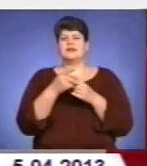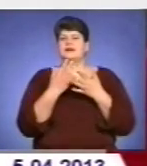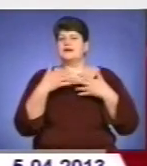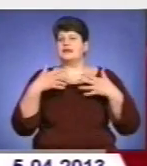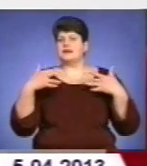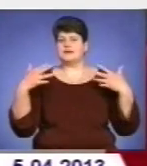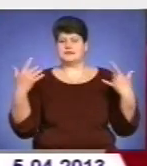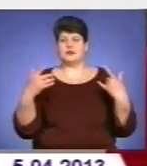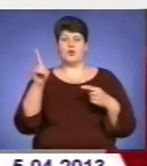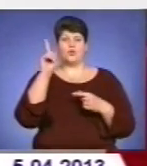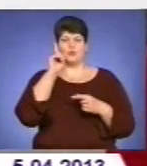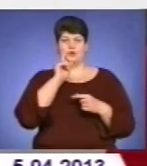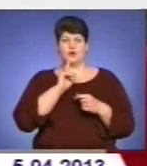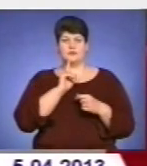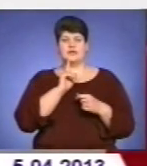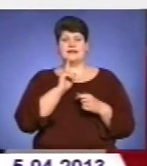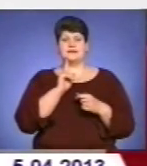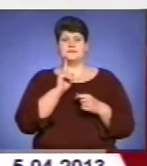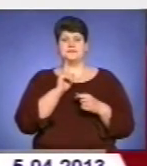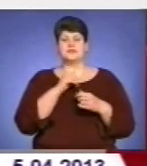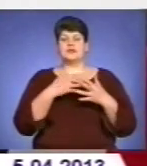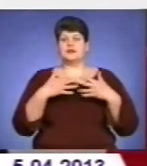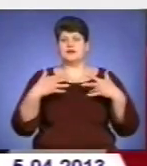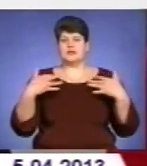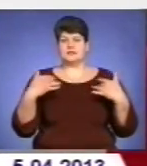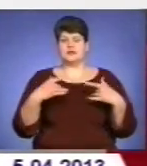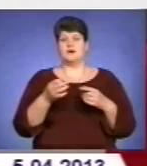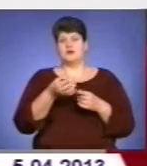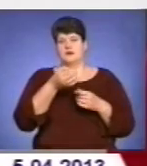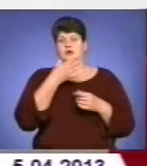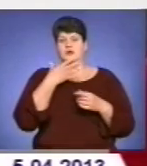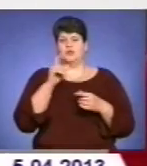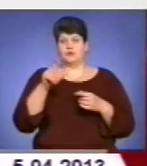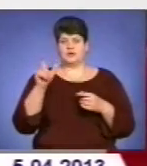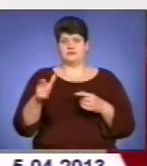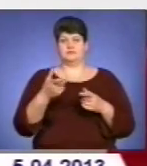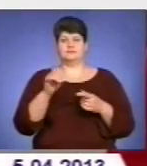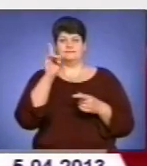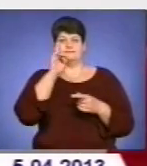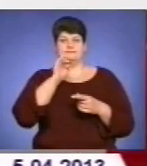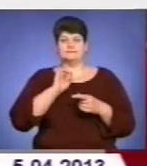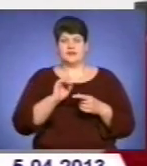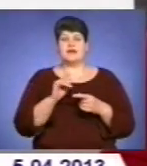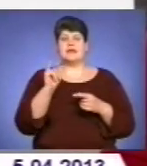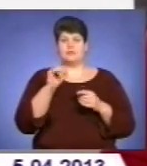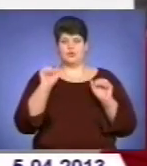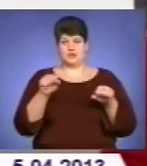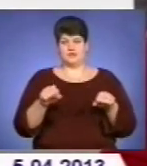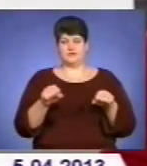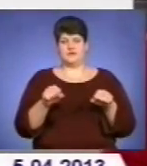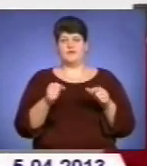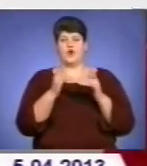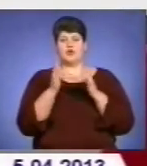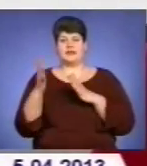рівня комфортності і задовольняють попити споживачів різних смаків і можливостей – від